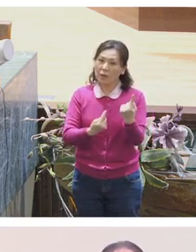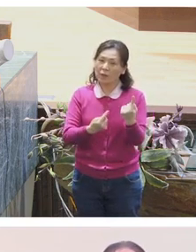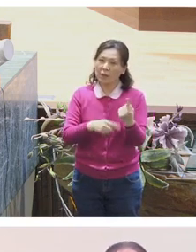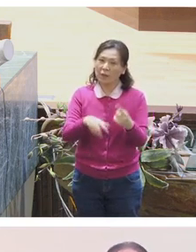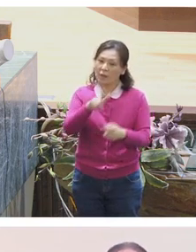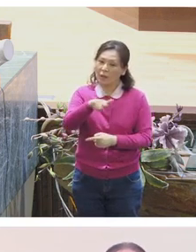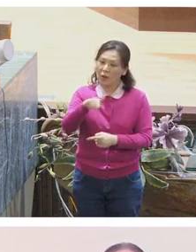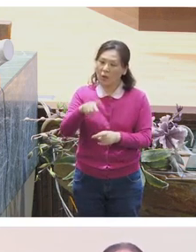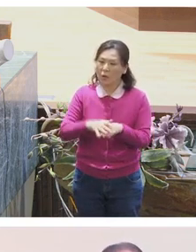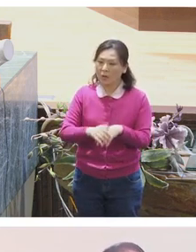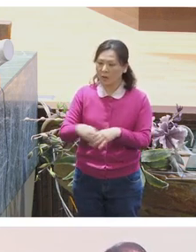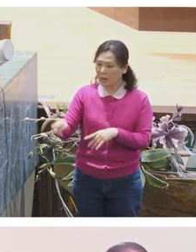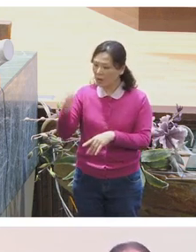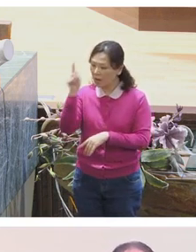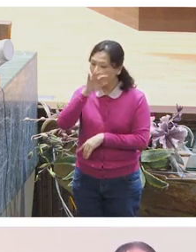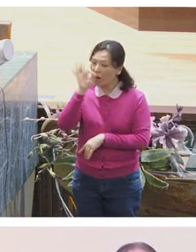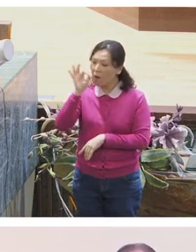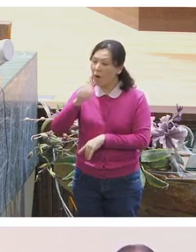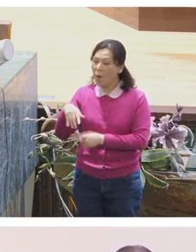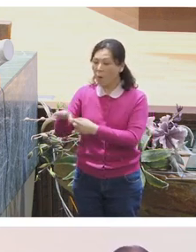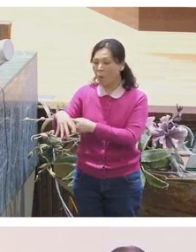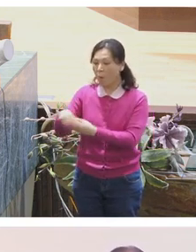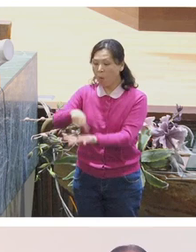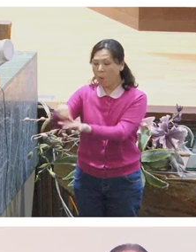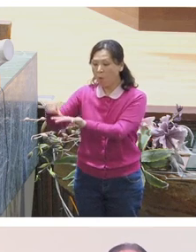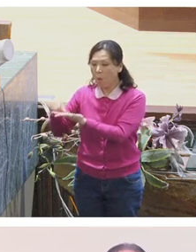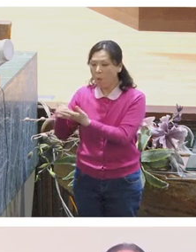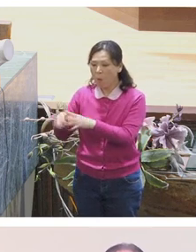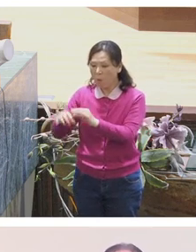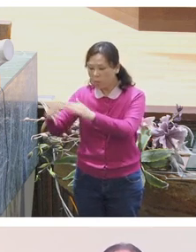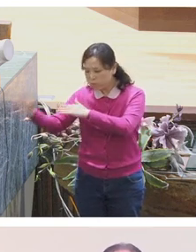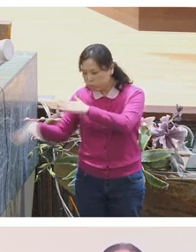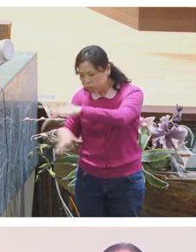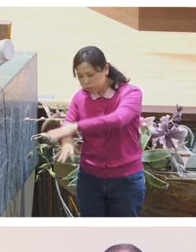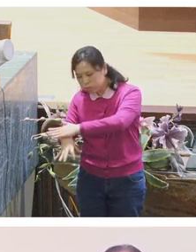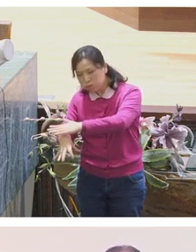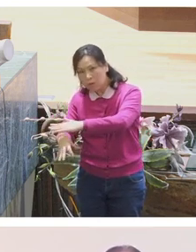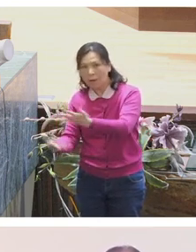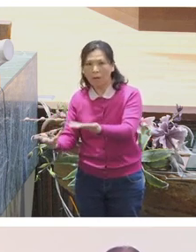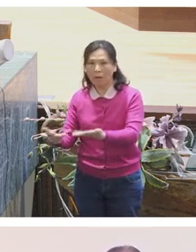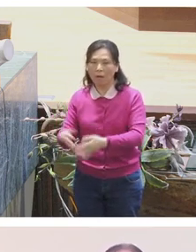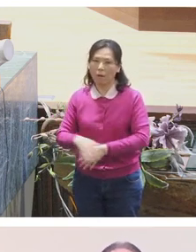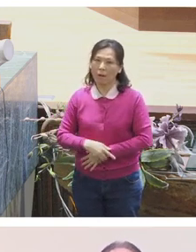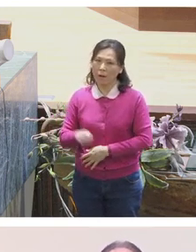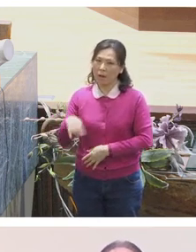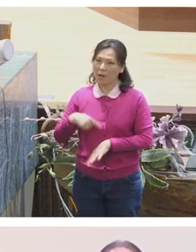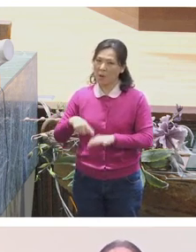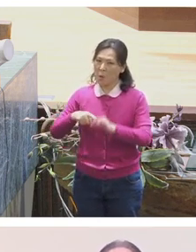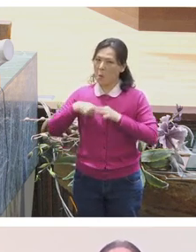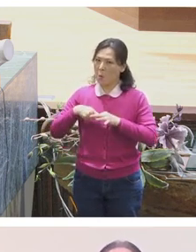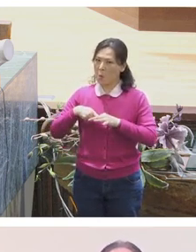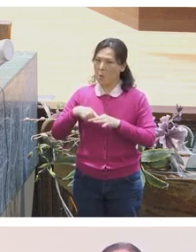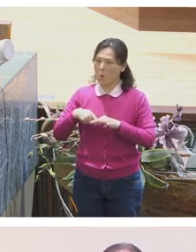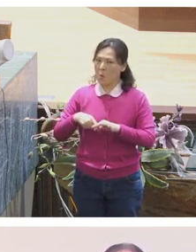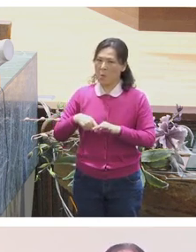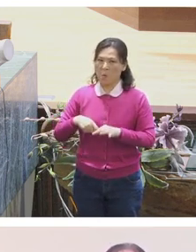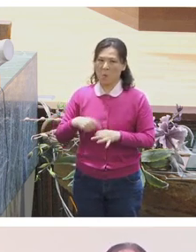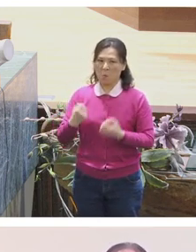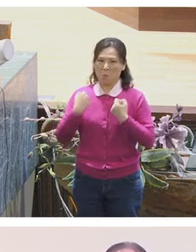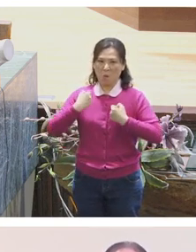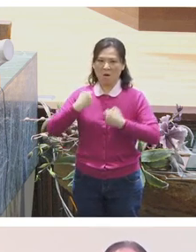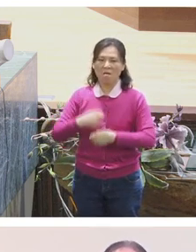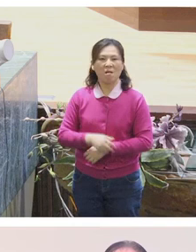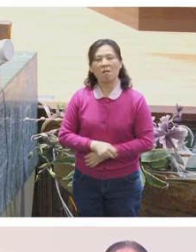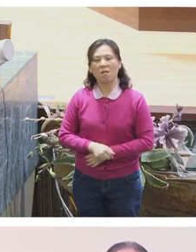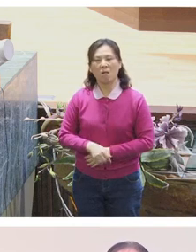人把它埋在那里，这是暴力啊。而且我们的